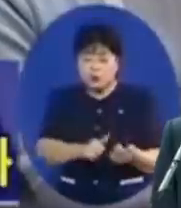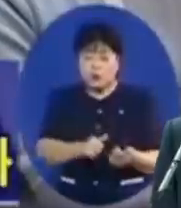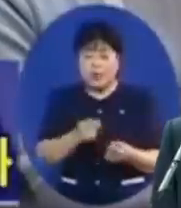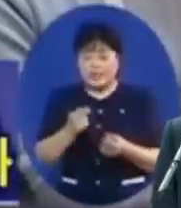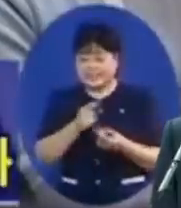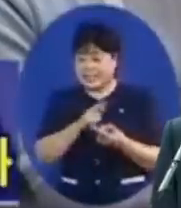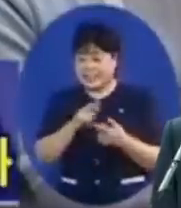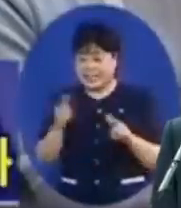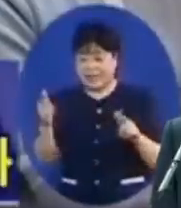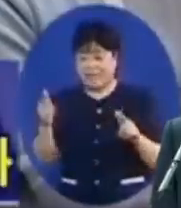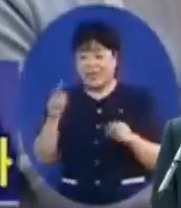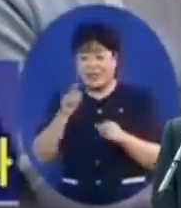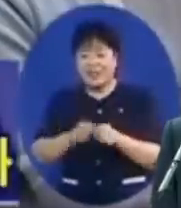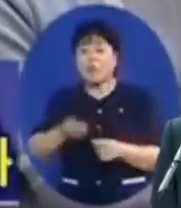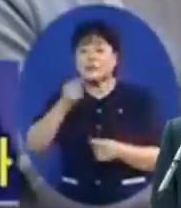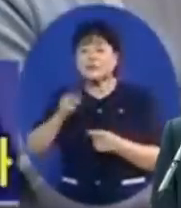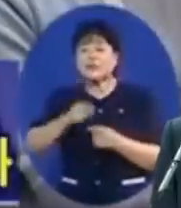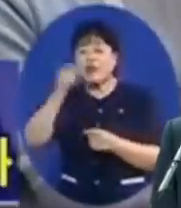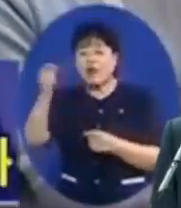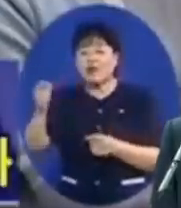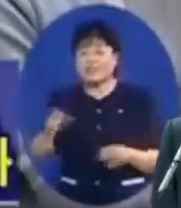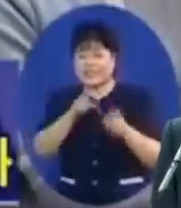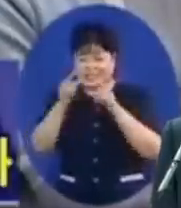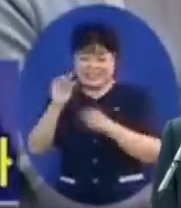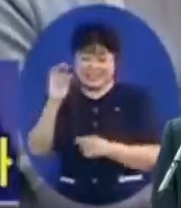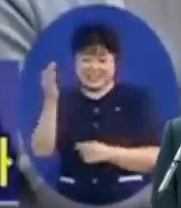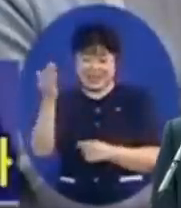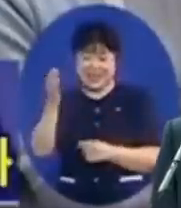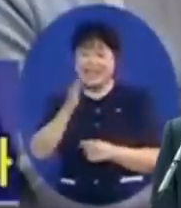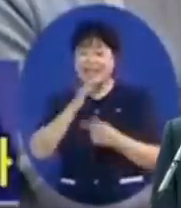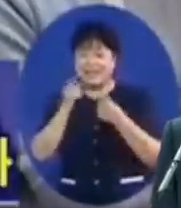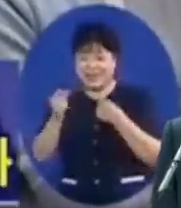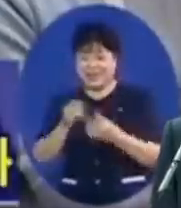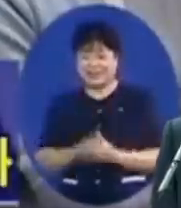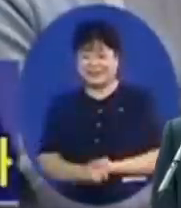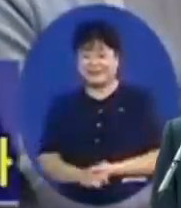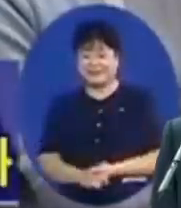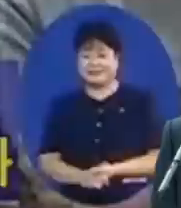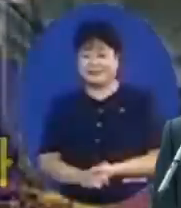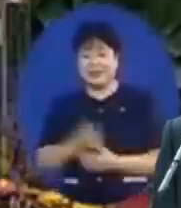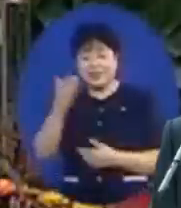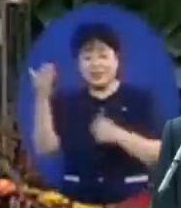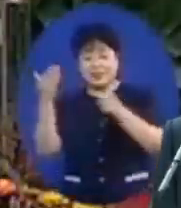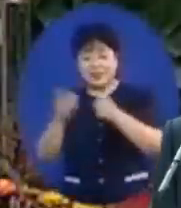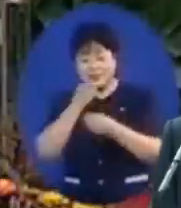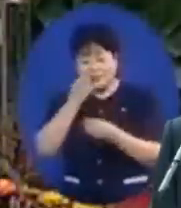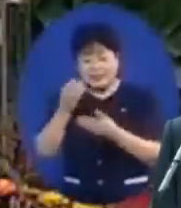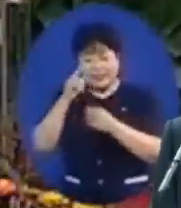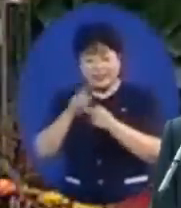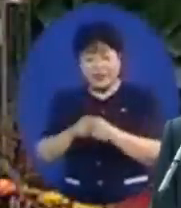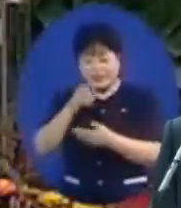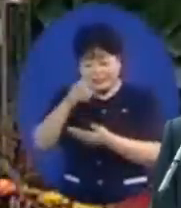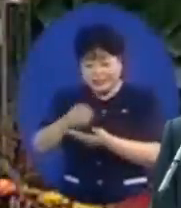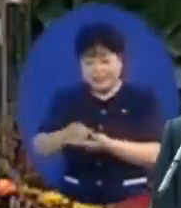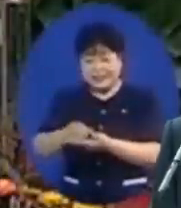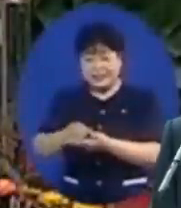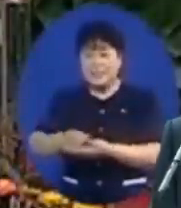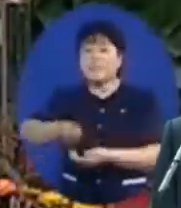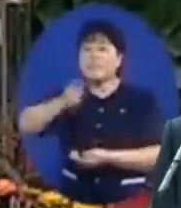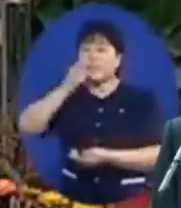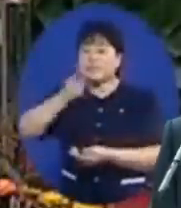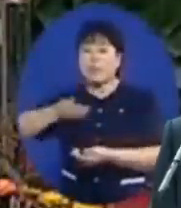것과 같이 아니하여 이 떡을 먹는 자는 영원히 살리라. 여러분께서 성찬의 떡과 잔을 다